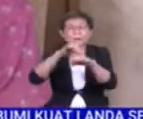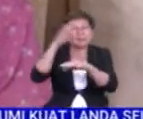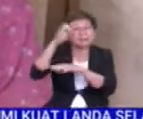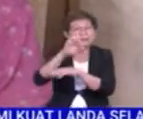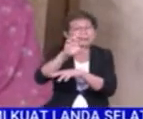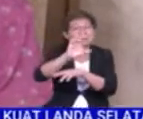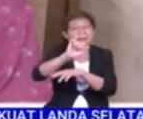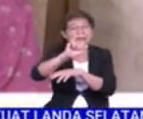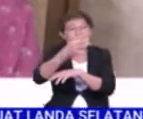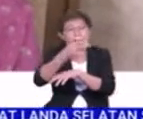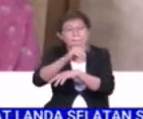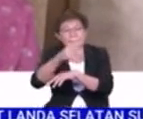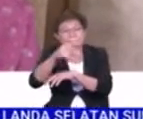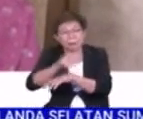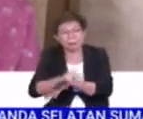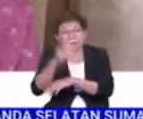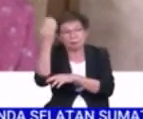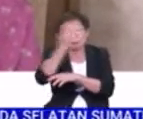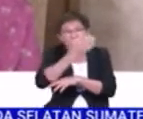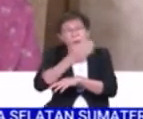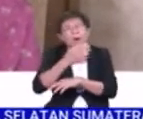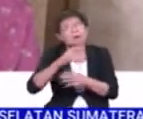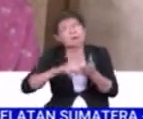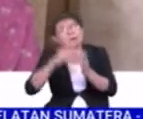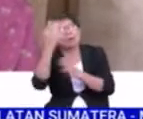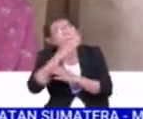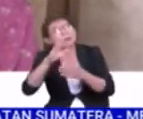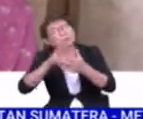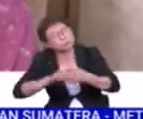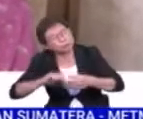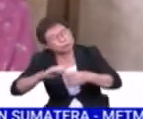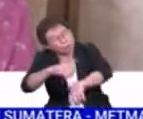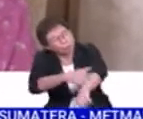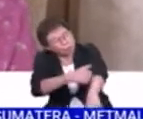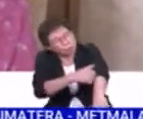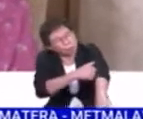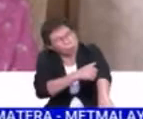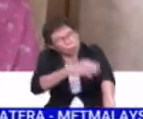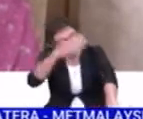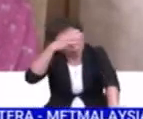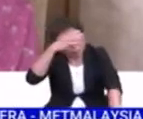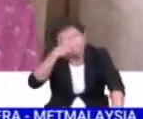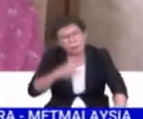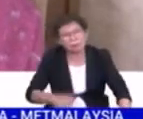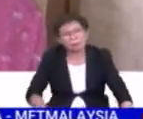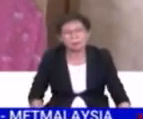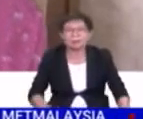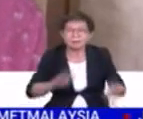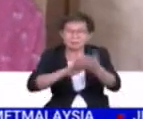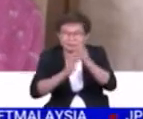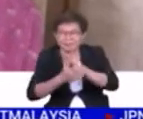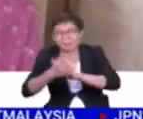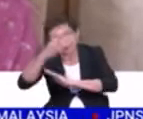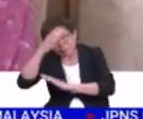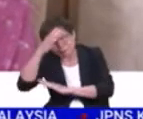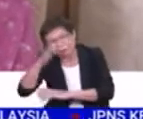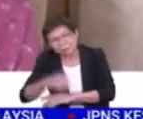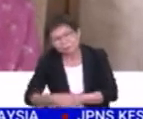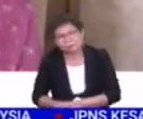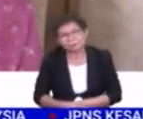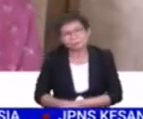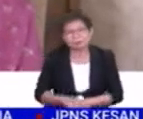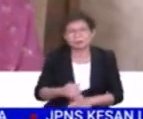ramai-ramai ini mengisahkan Kampung Bandan seorang ayah kan sepatu dari waktunya Nah